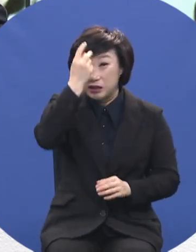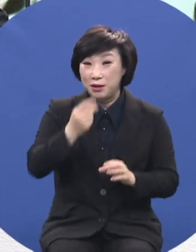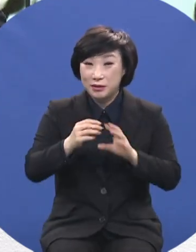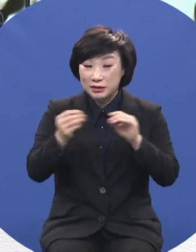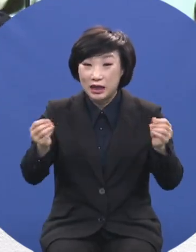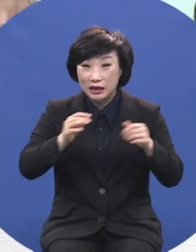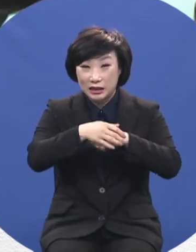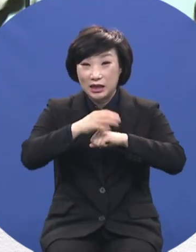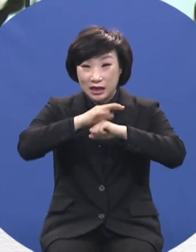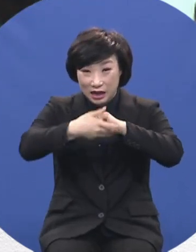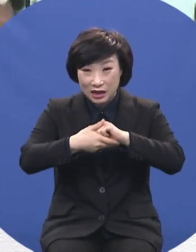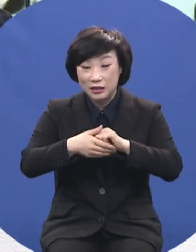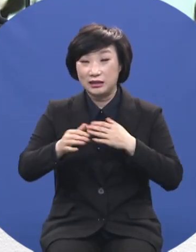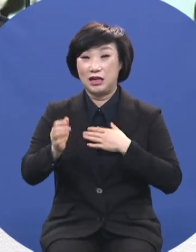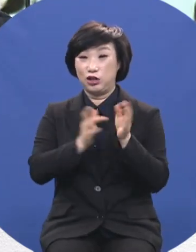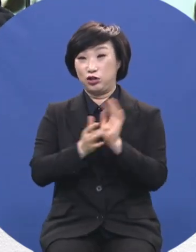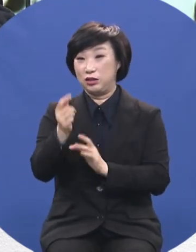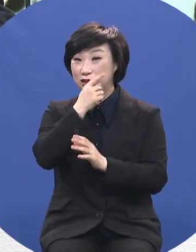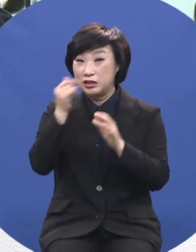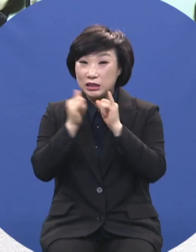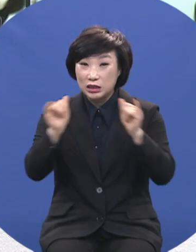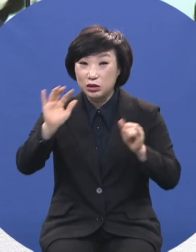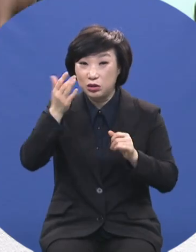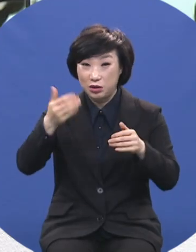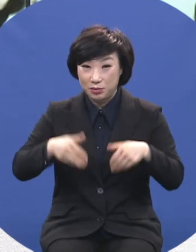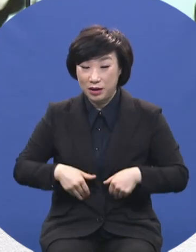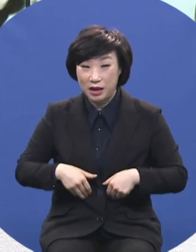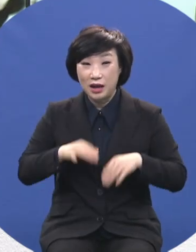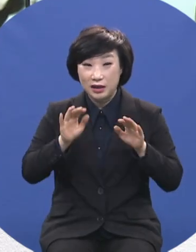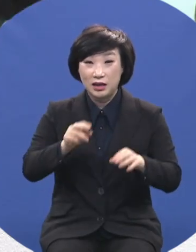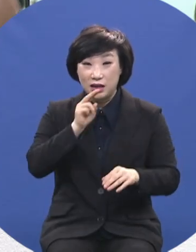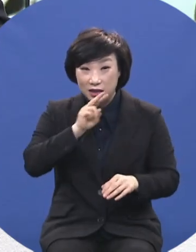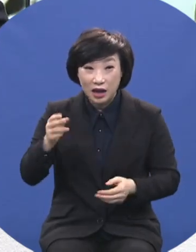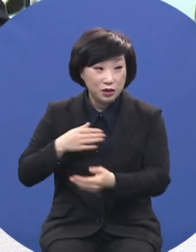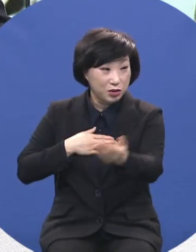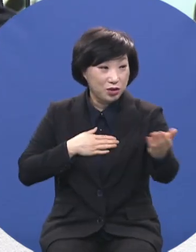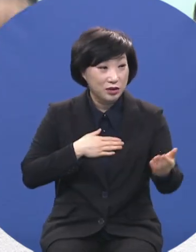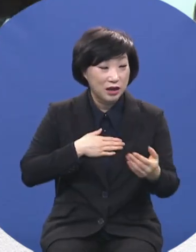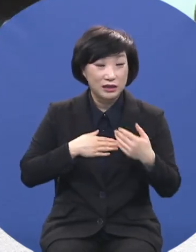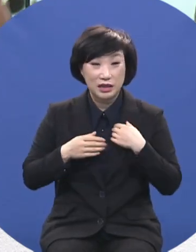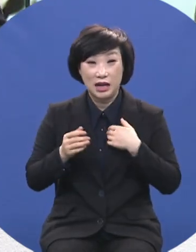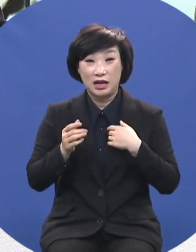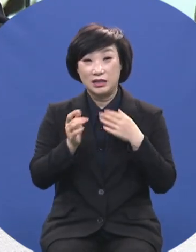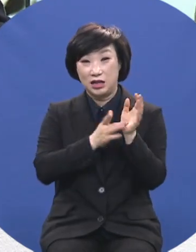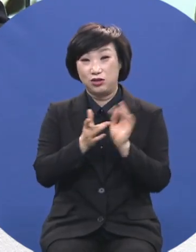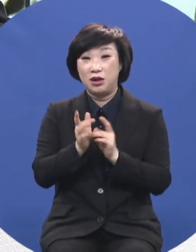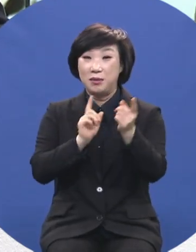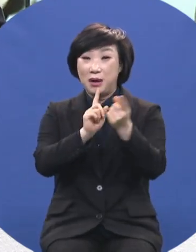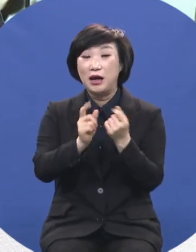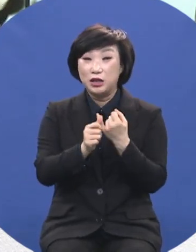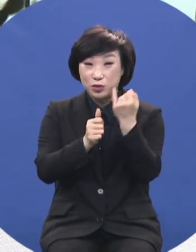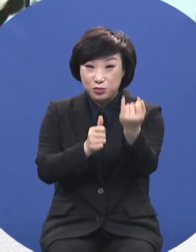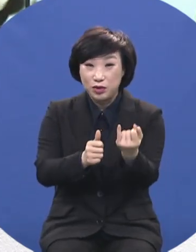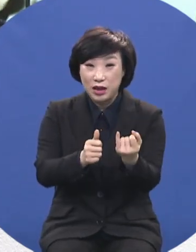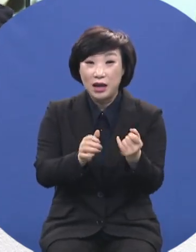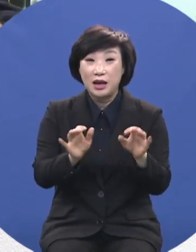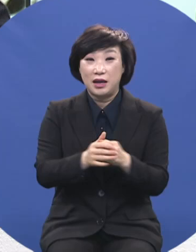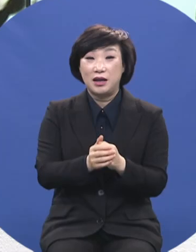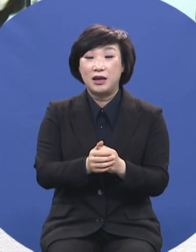사마리아와 땅끝까지 이르러 내 증인돼. 그래야 너희가 나를 만날 신분 작품을 가지고 만나게 될